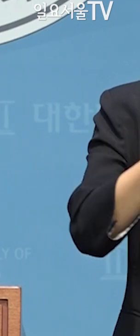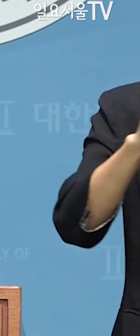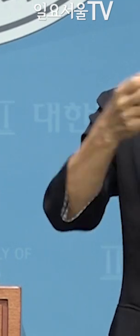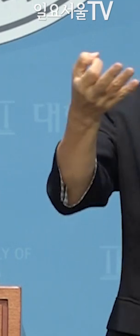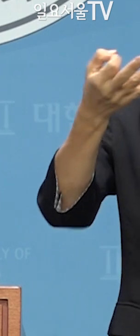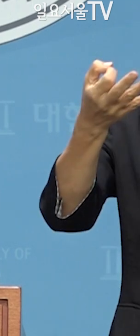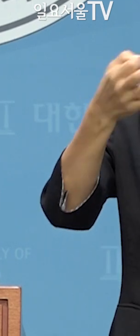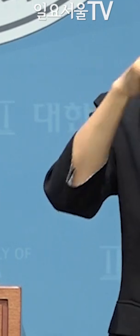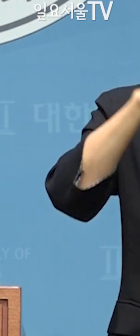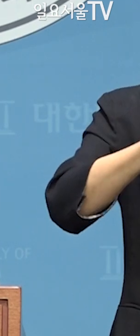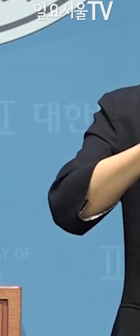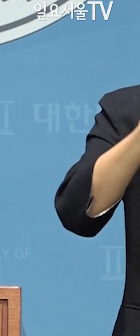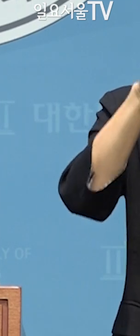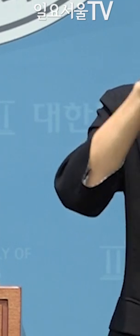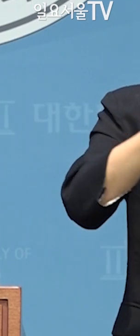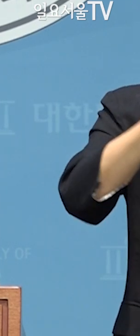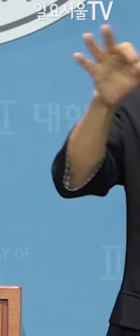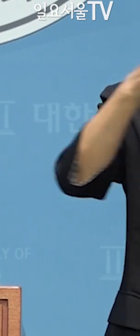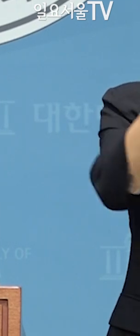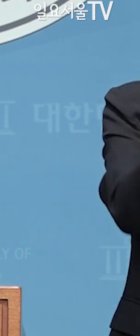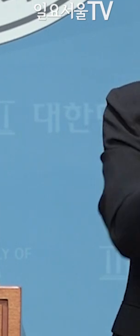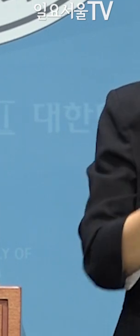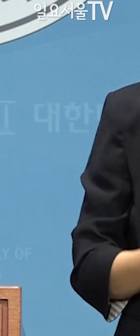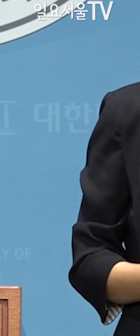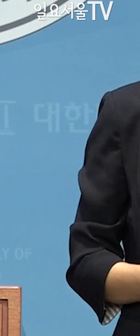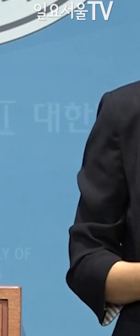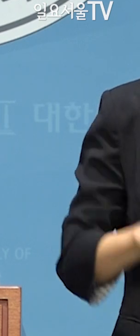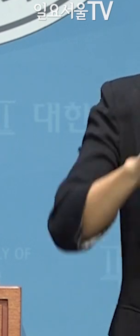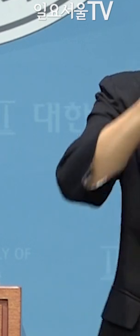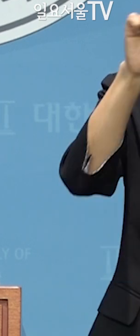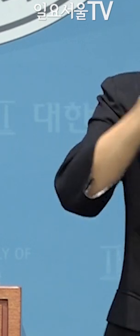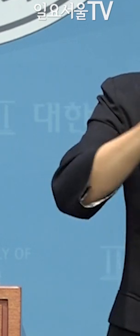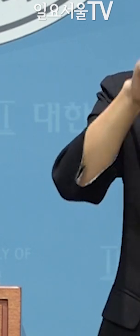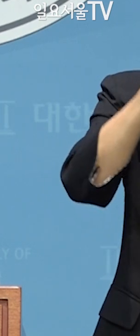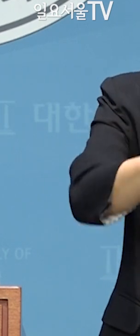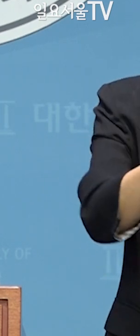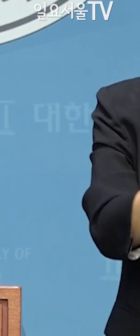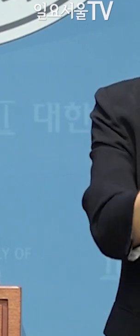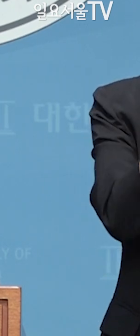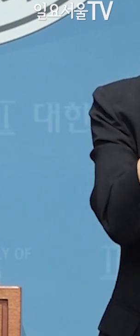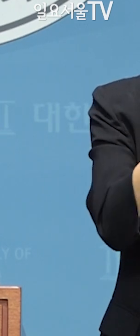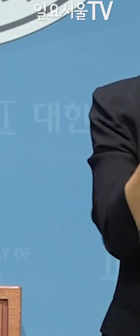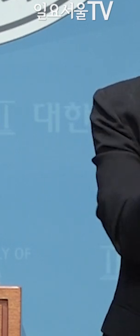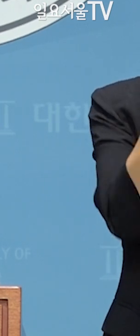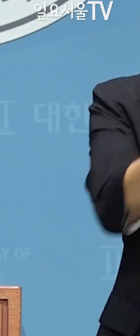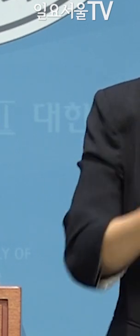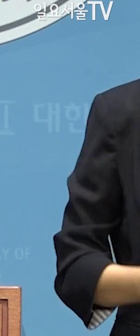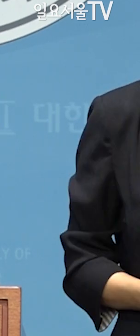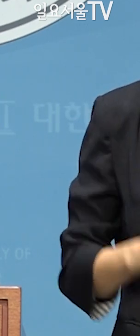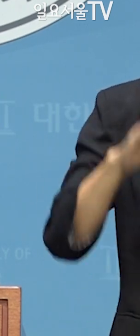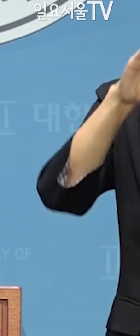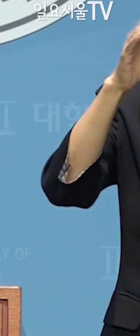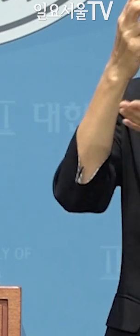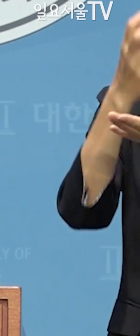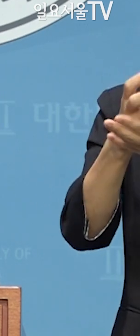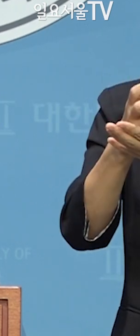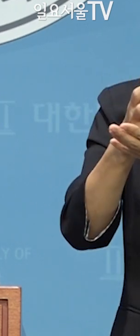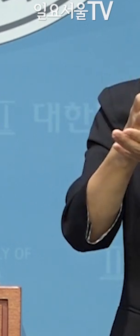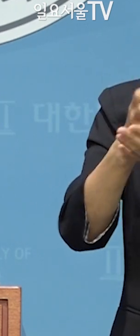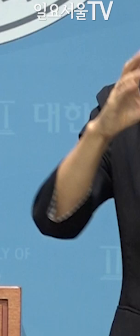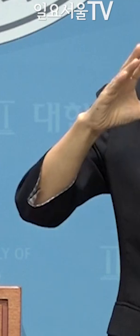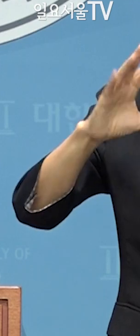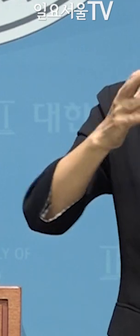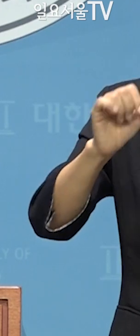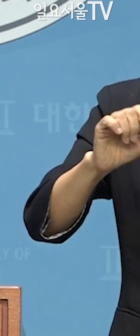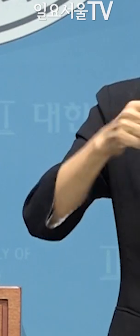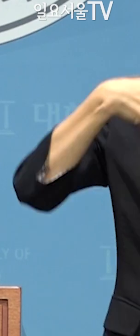25만 원 지원법이 고작 민생 해결을 위한 비책 있니까 방송법이 국민의 먹고 사는 문제와